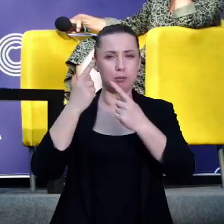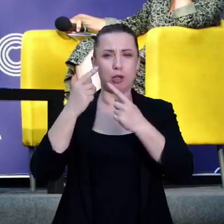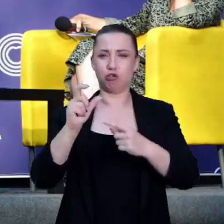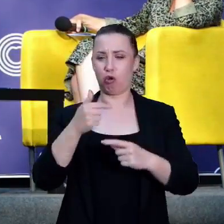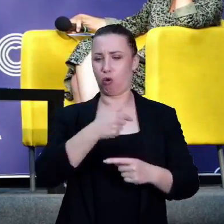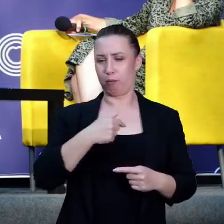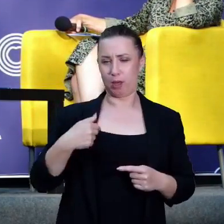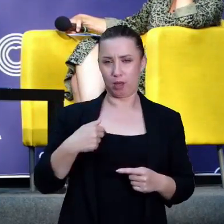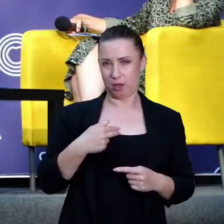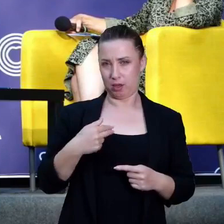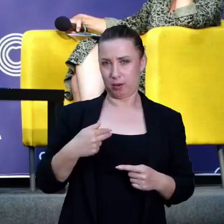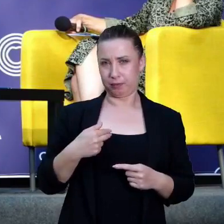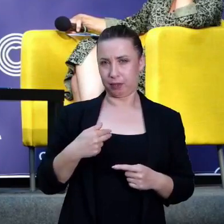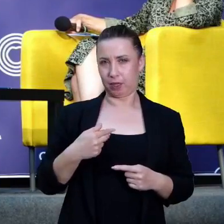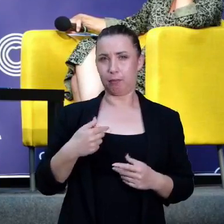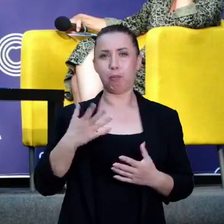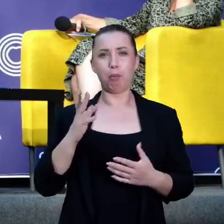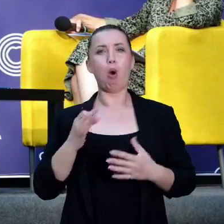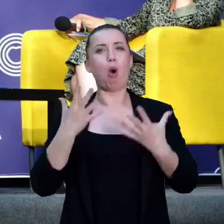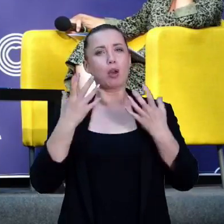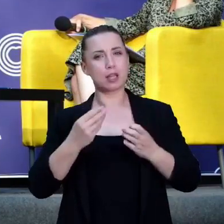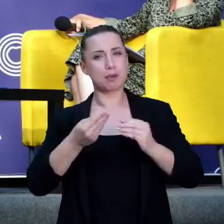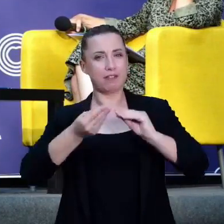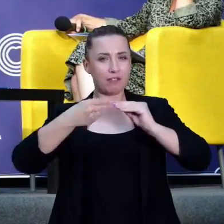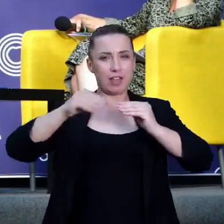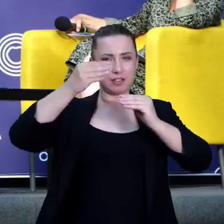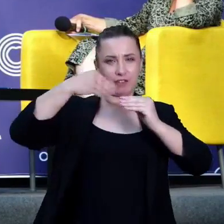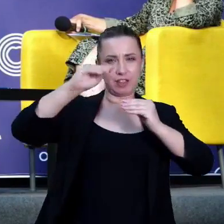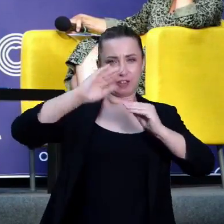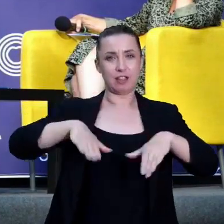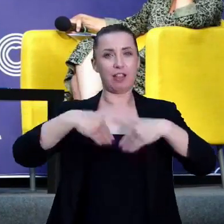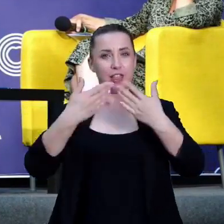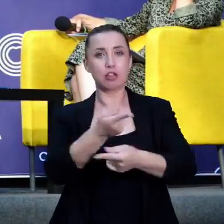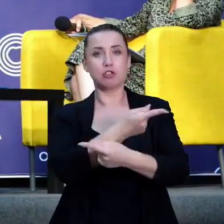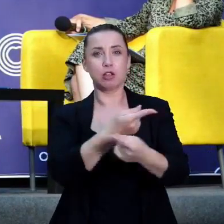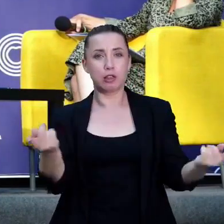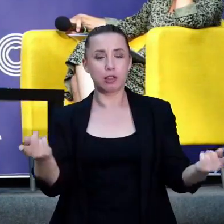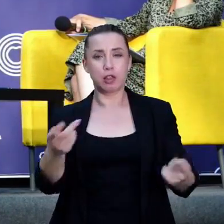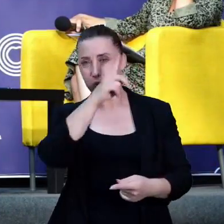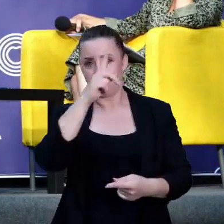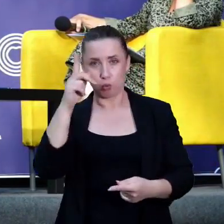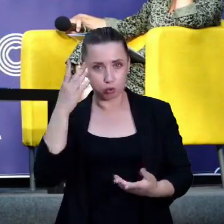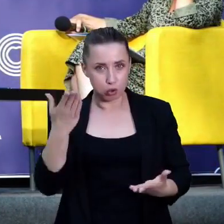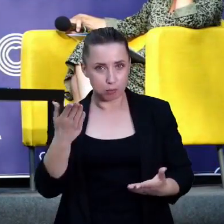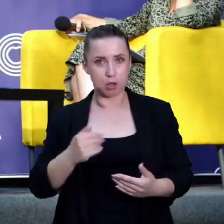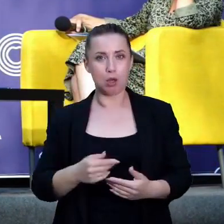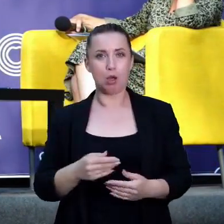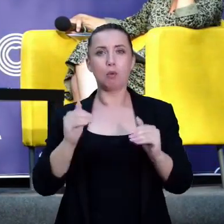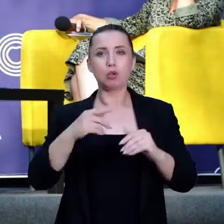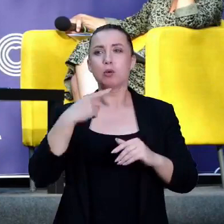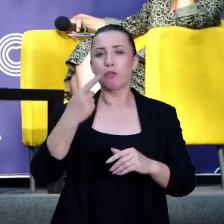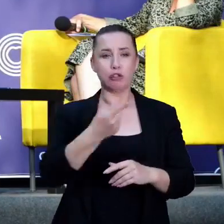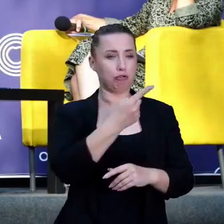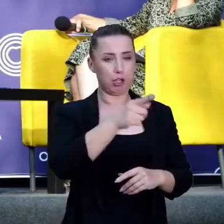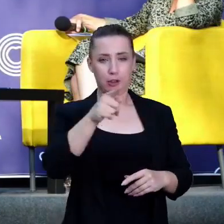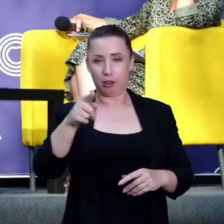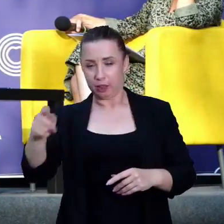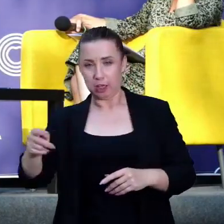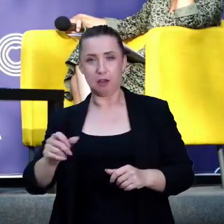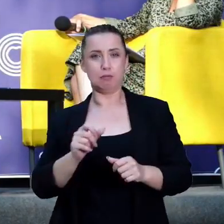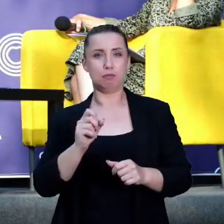tym, co możemy innym ludziom dać, jak możemy ich wzmocnić, jak możemy im powiedzieć, że są rzeczywiście wspaniali, wartościowi,